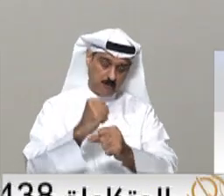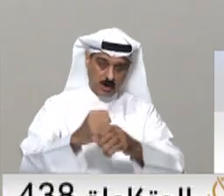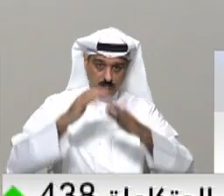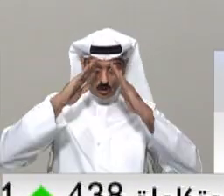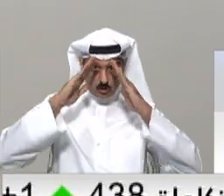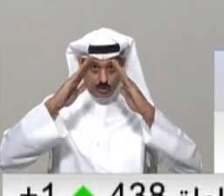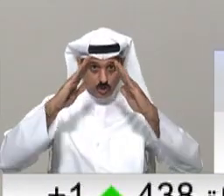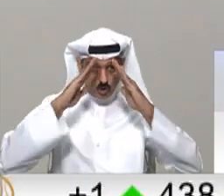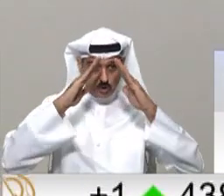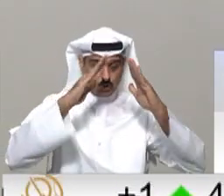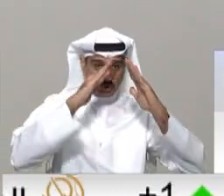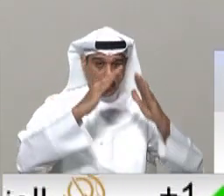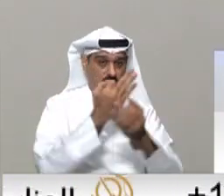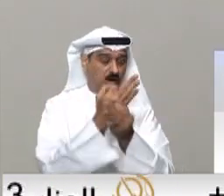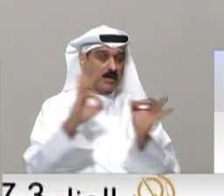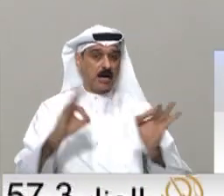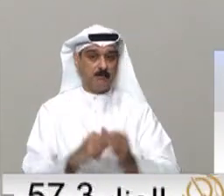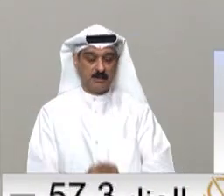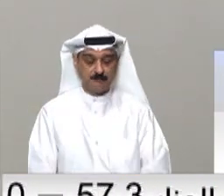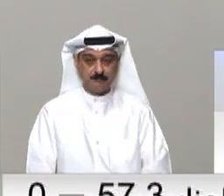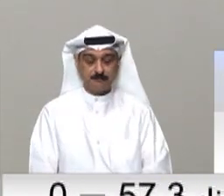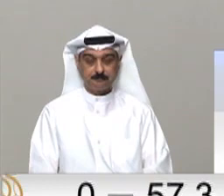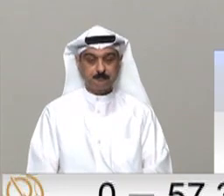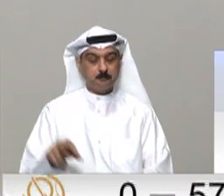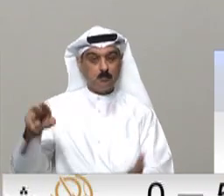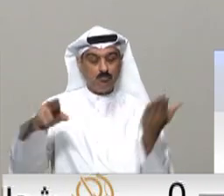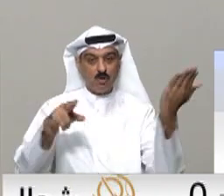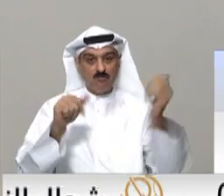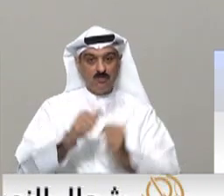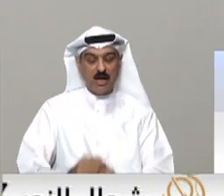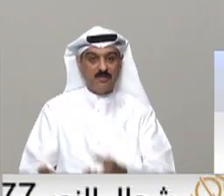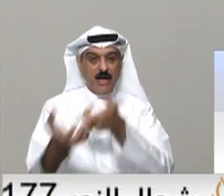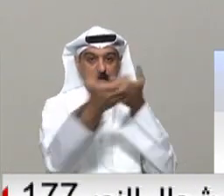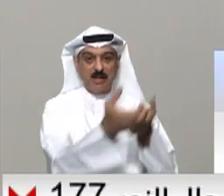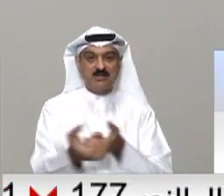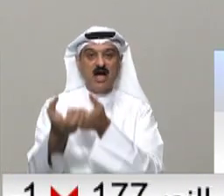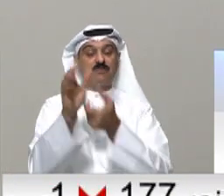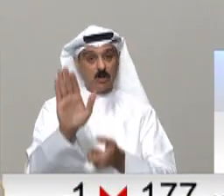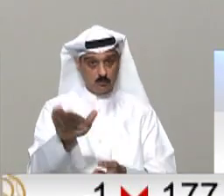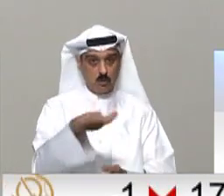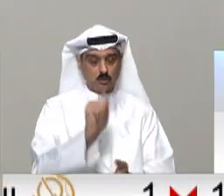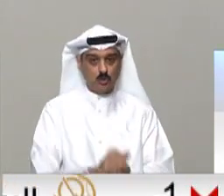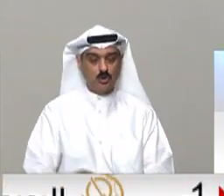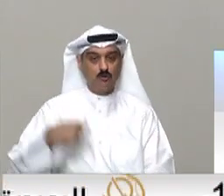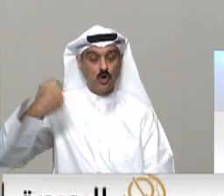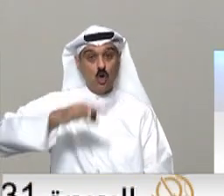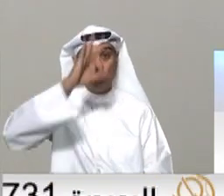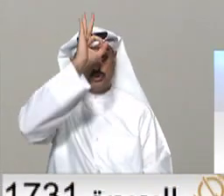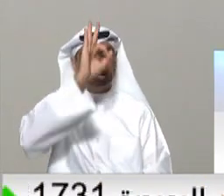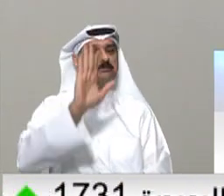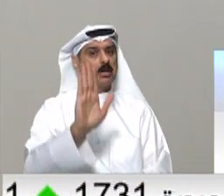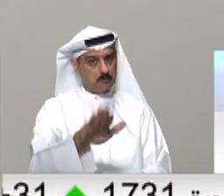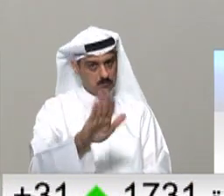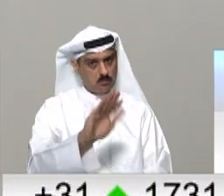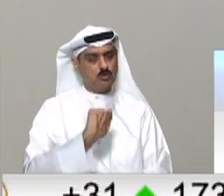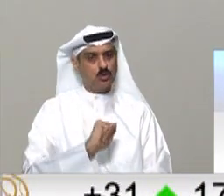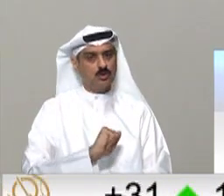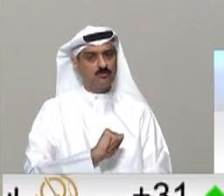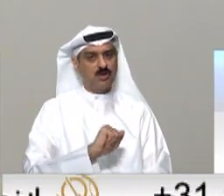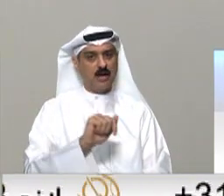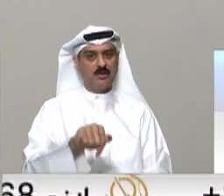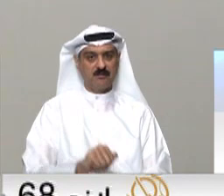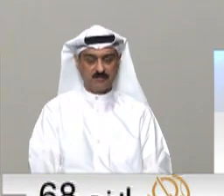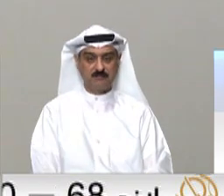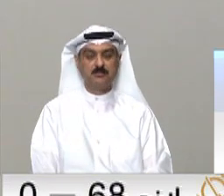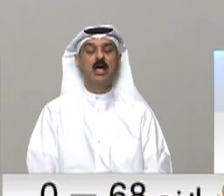العامة للدفاع المدني، أخواننا أيضا في الإدارة العامة للإطفاء وباقي الجهات ووزارة الداخلية أيضا والطيران المدني.